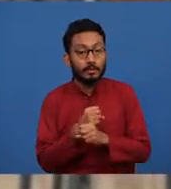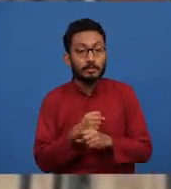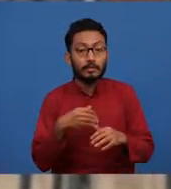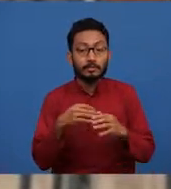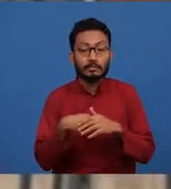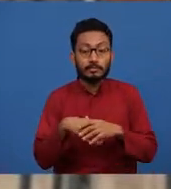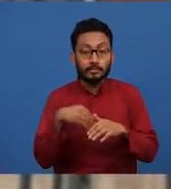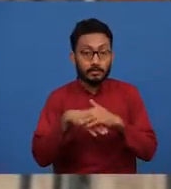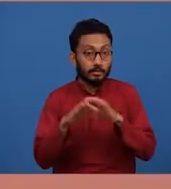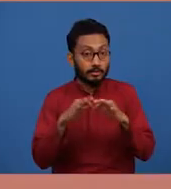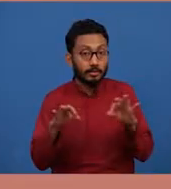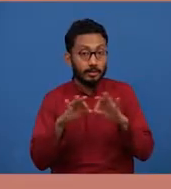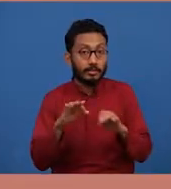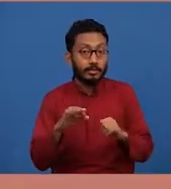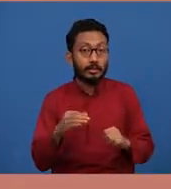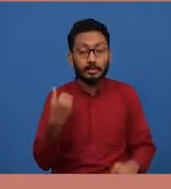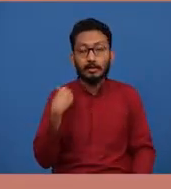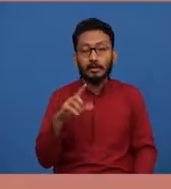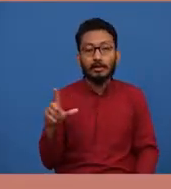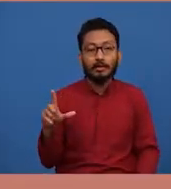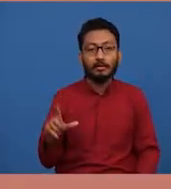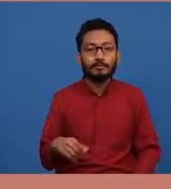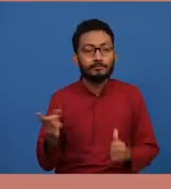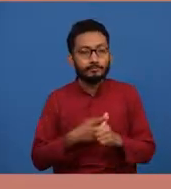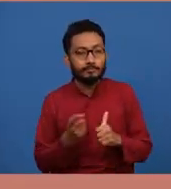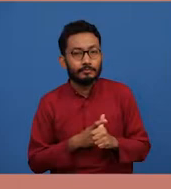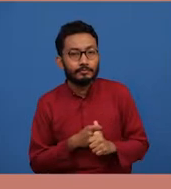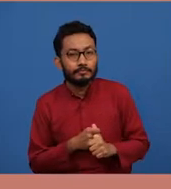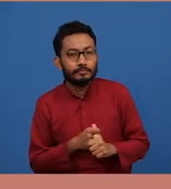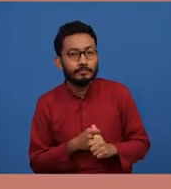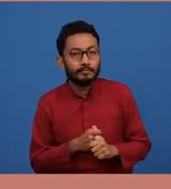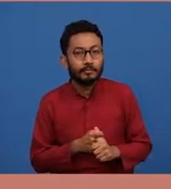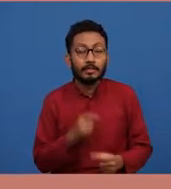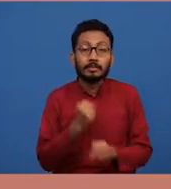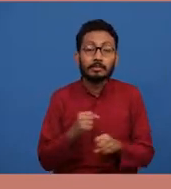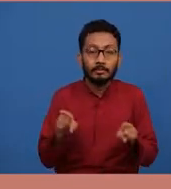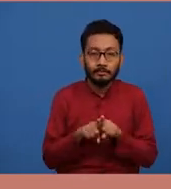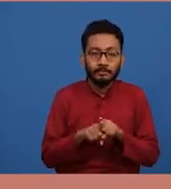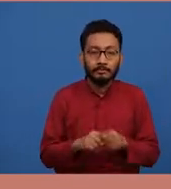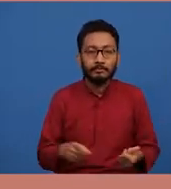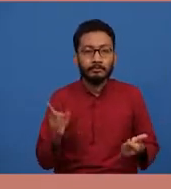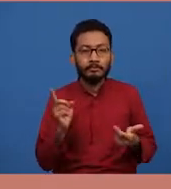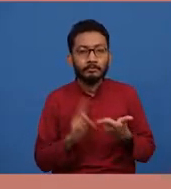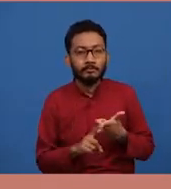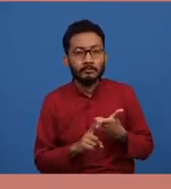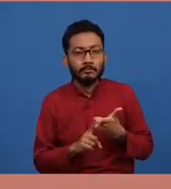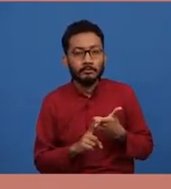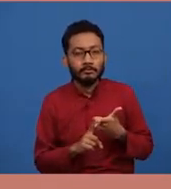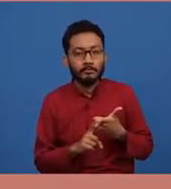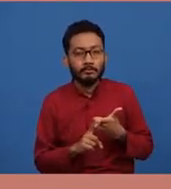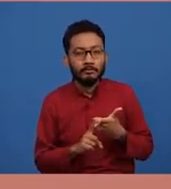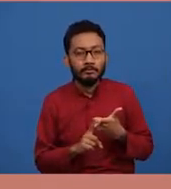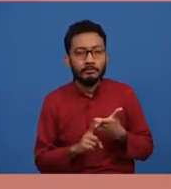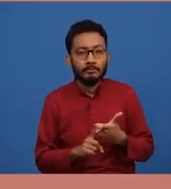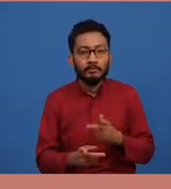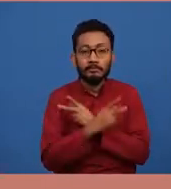petikan adalah pertama, kerjasama. Kedua,